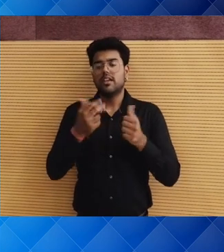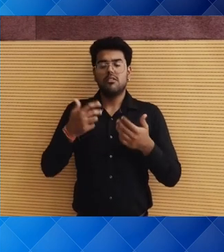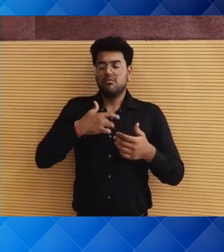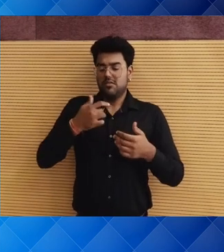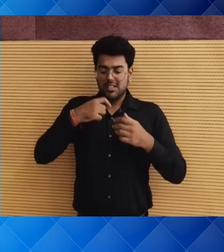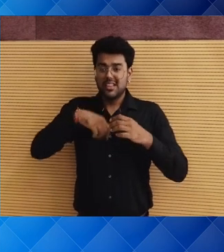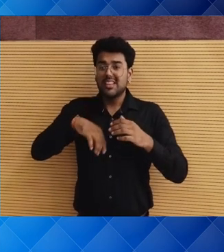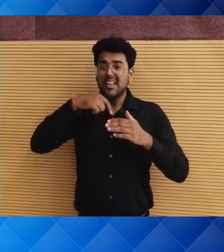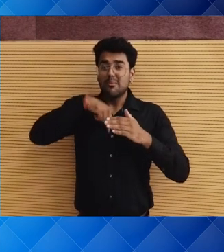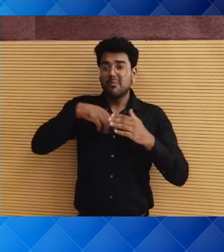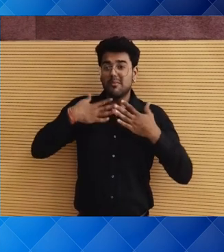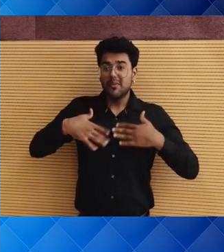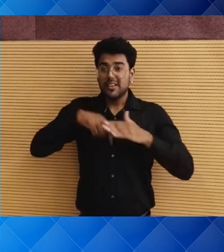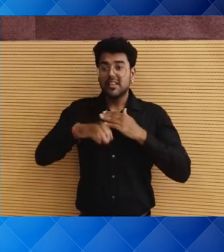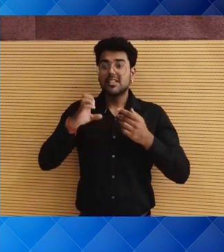उसकी